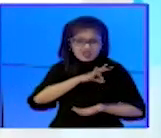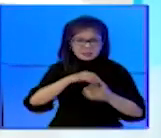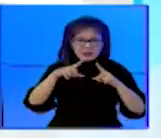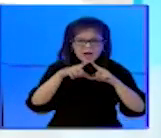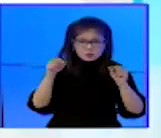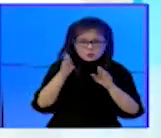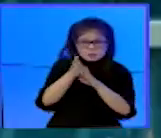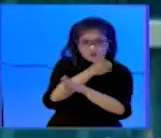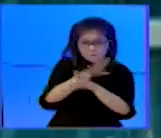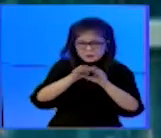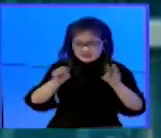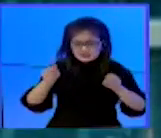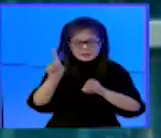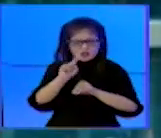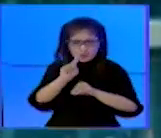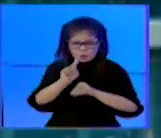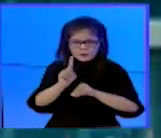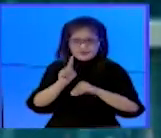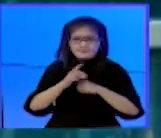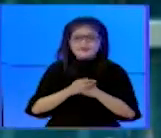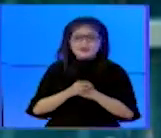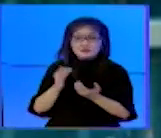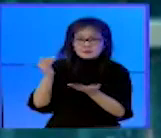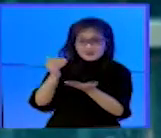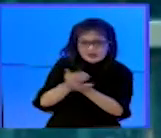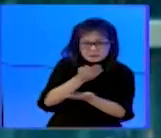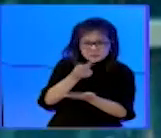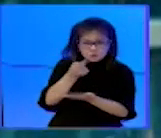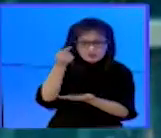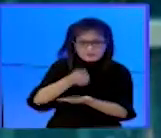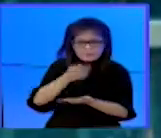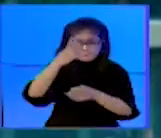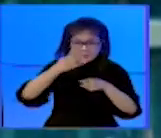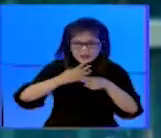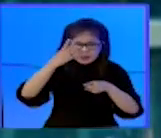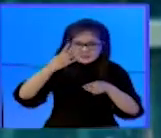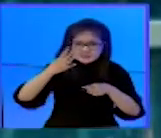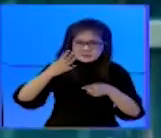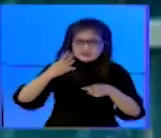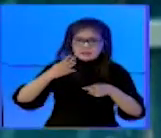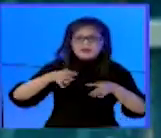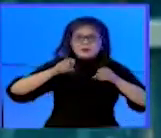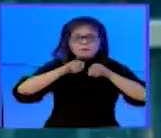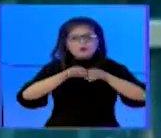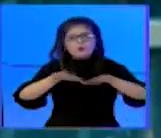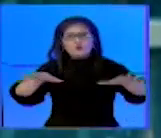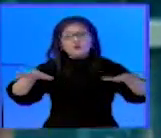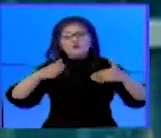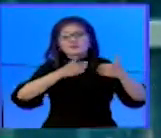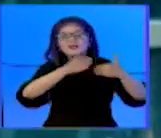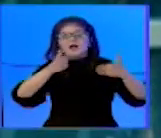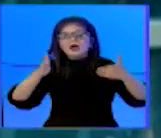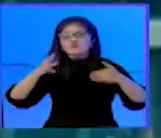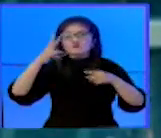Prakerja. Pemberian subsidi gaji akan dilakukan sebanyak 4 kali dan dicairkan pada jangka waktu 2 bulan